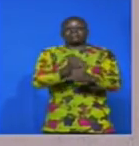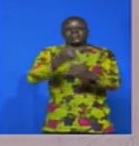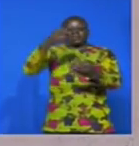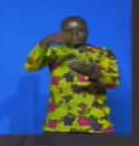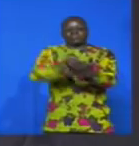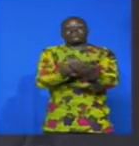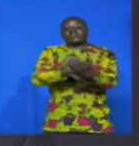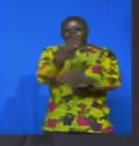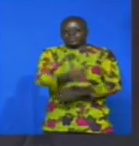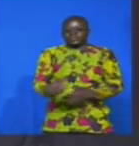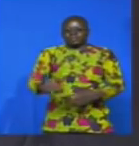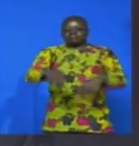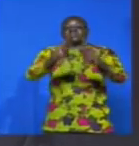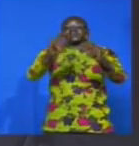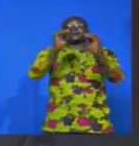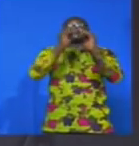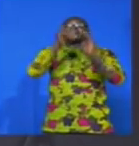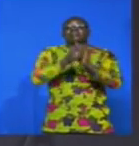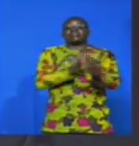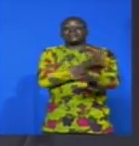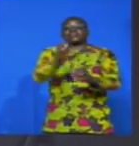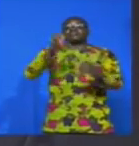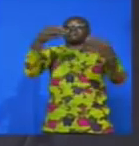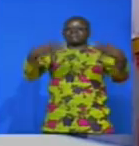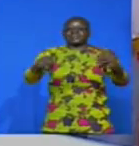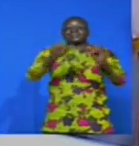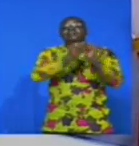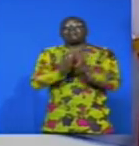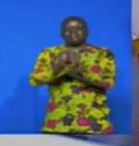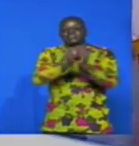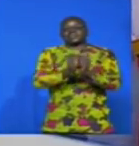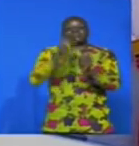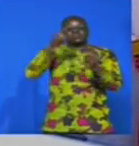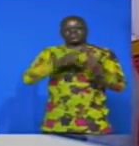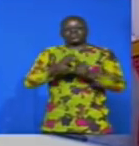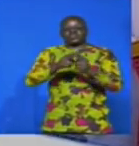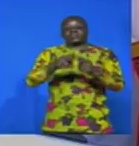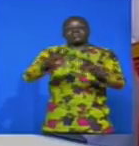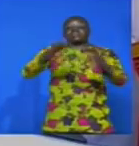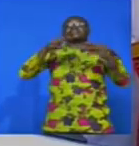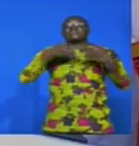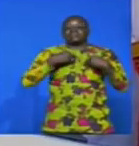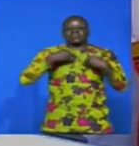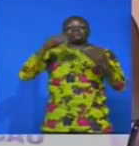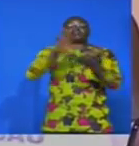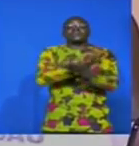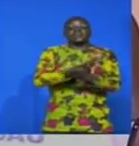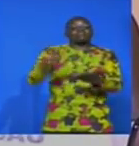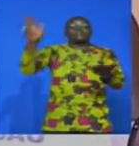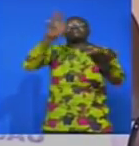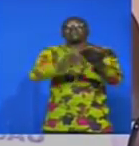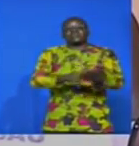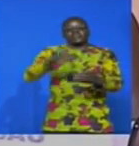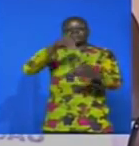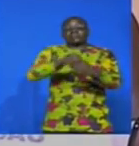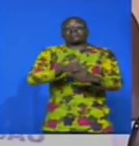qui permettra également de renforcer le marché commun de l'Union. Une fois adopté, le texte sera appliqué dans toute sa rigueur. Le